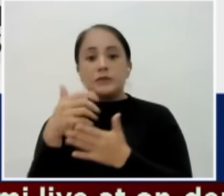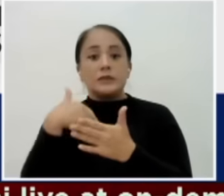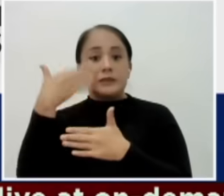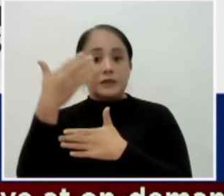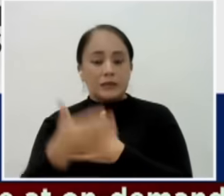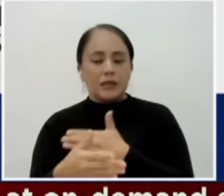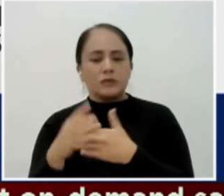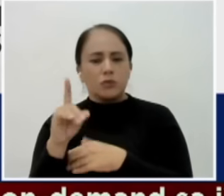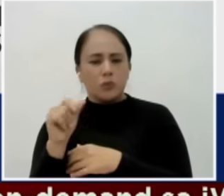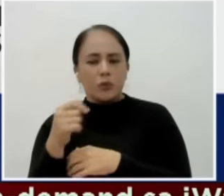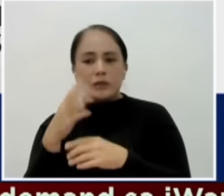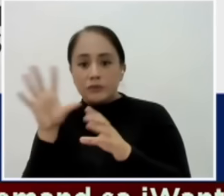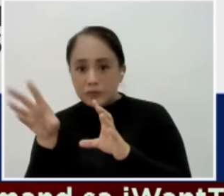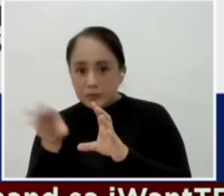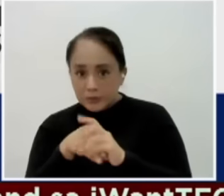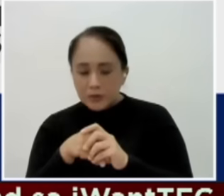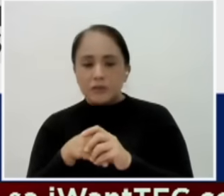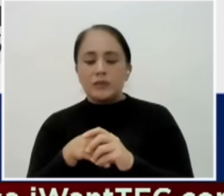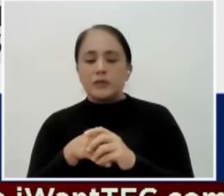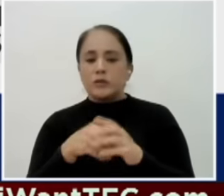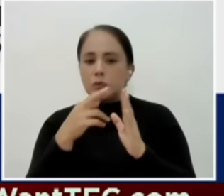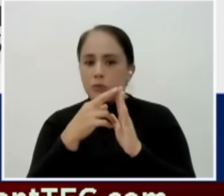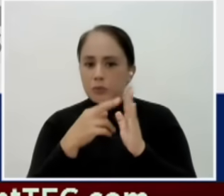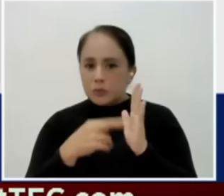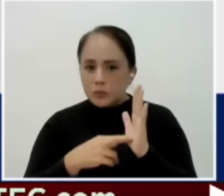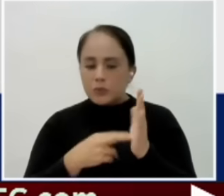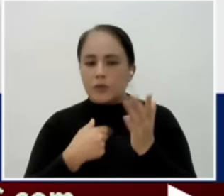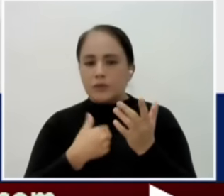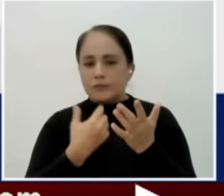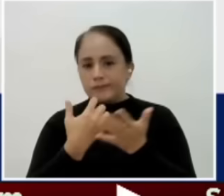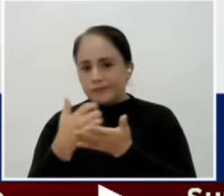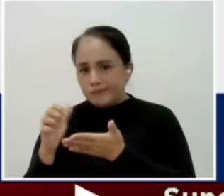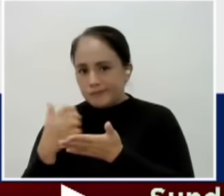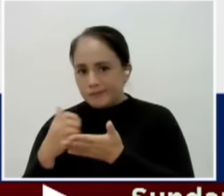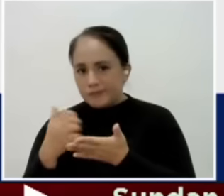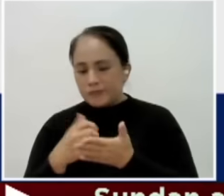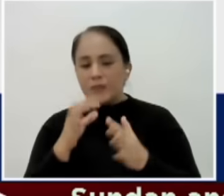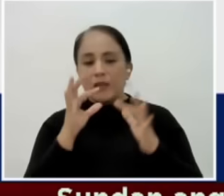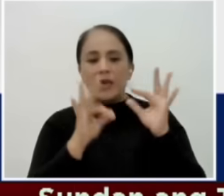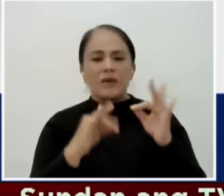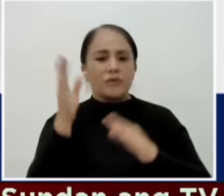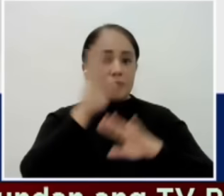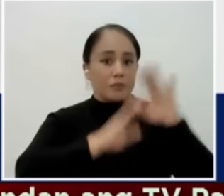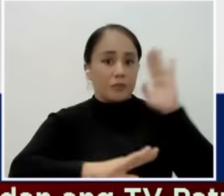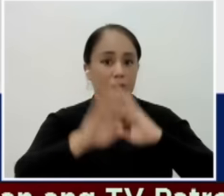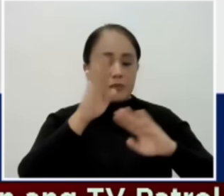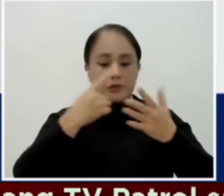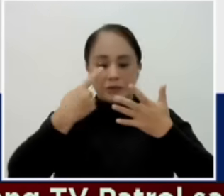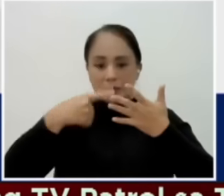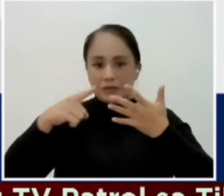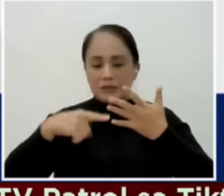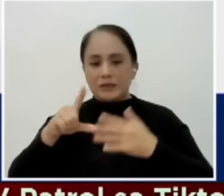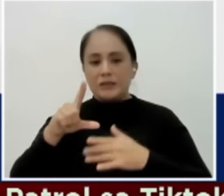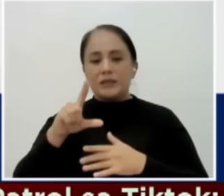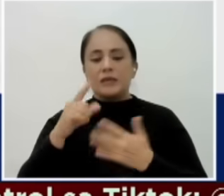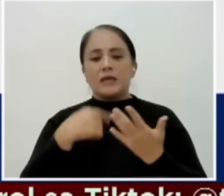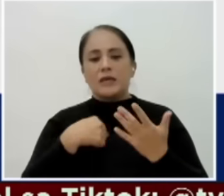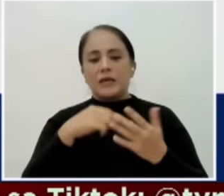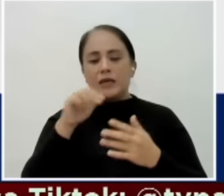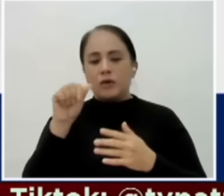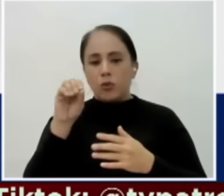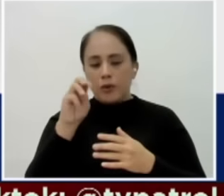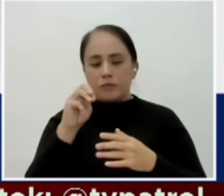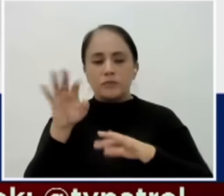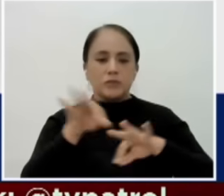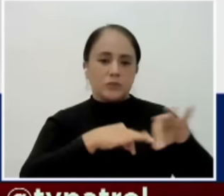kung pasok ba sa mga patakaran ang pinagkagastusan. Kapag may problema sa liquidation, i-issuehan ng AOM para makapagpaliwanag